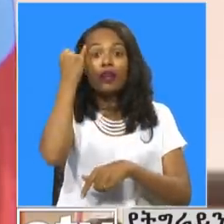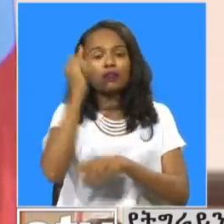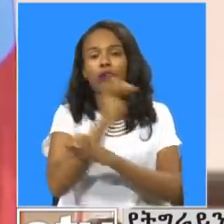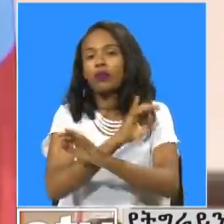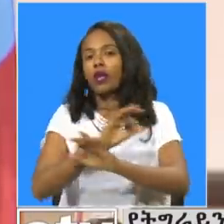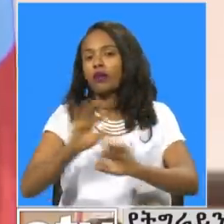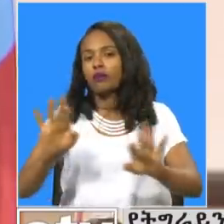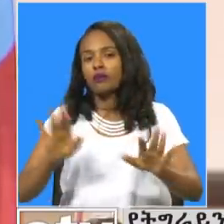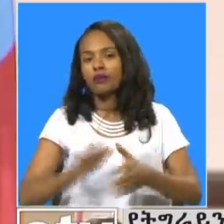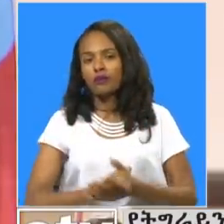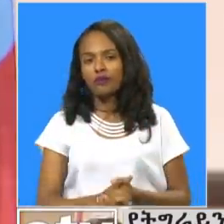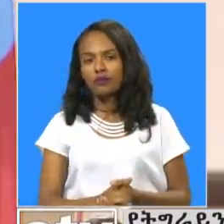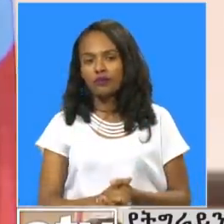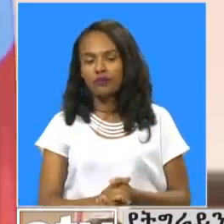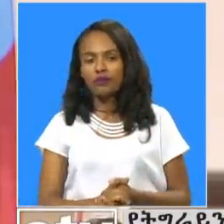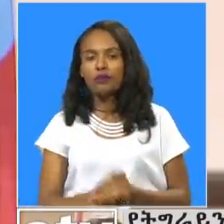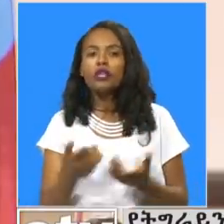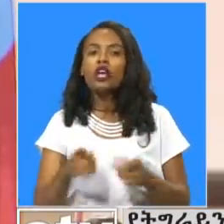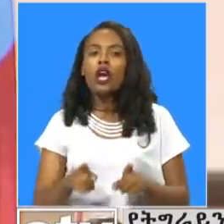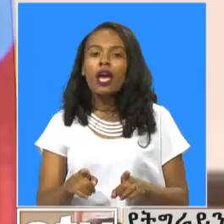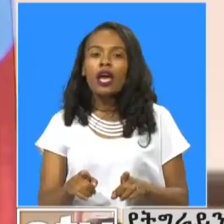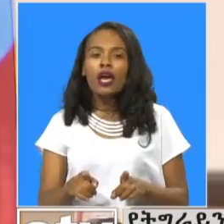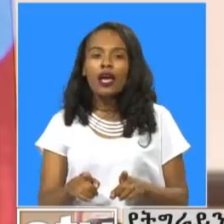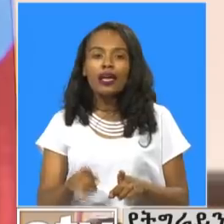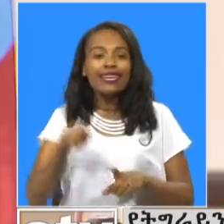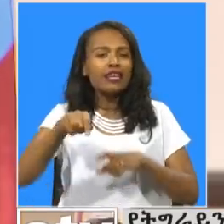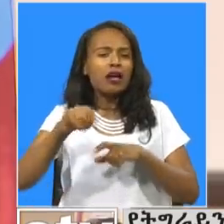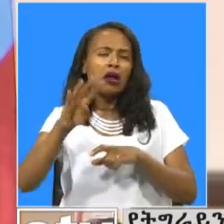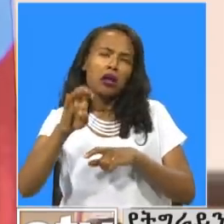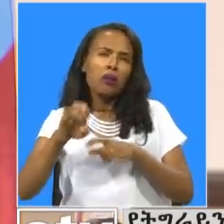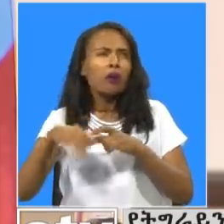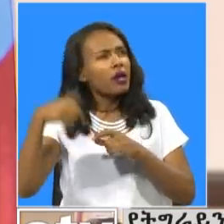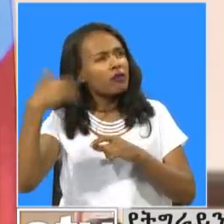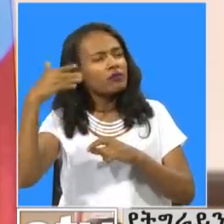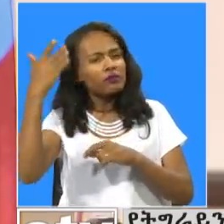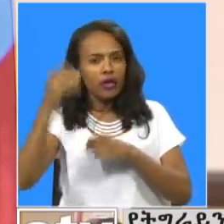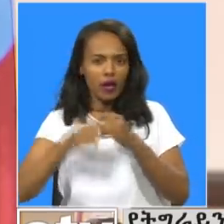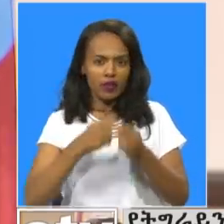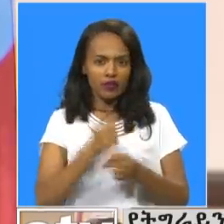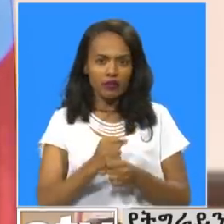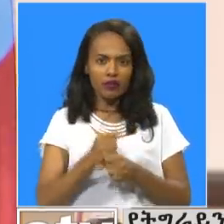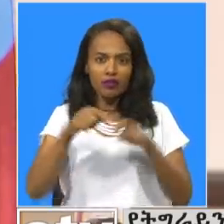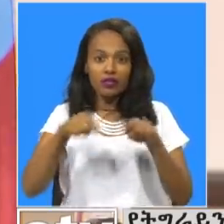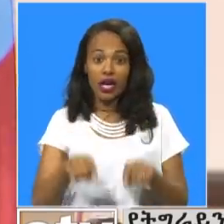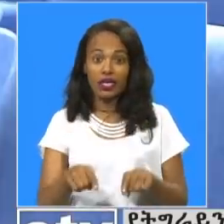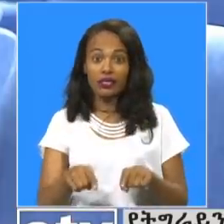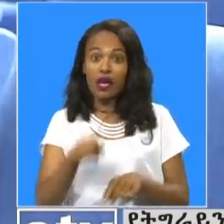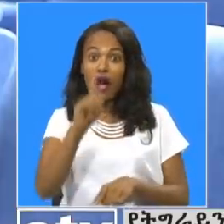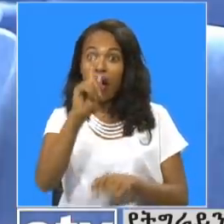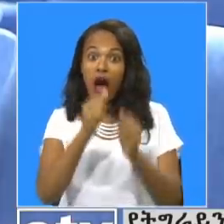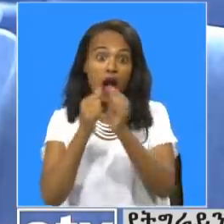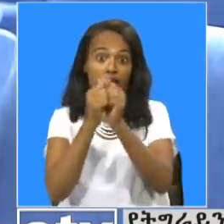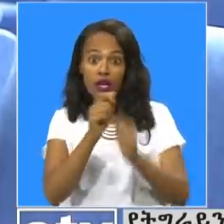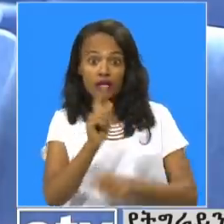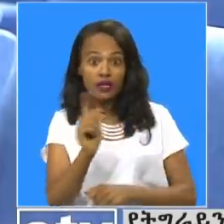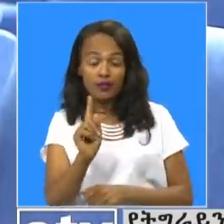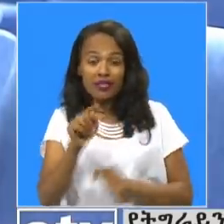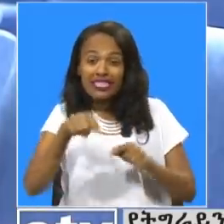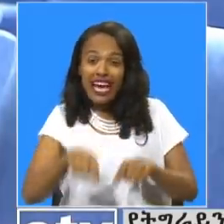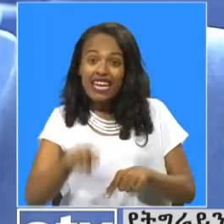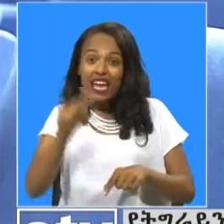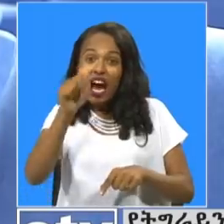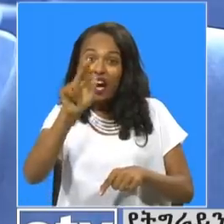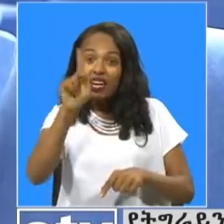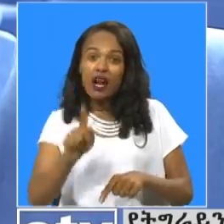አልነበረም። መቼ? የዛሬ 40 ምናምን ዓመት። ዛሬስ አንድ አይደለም። ዛሬ